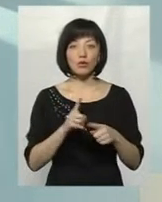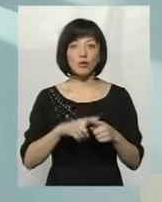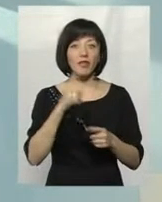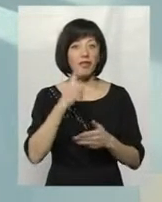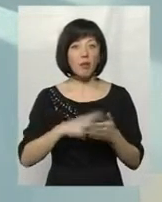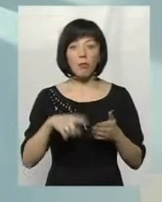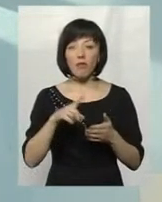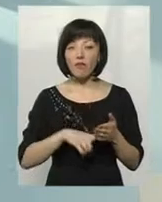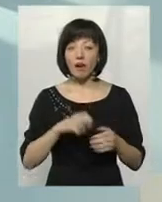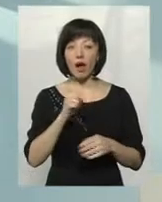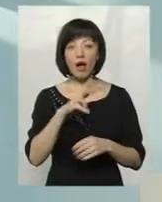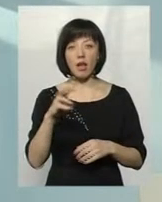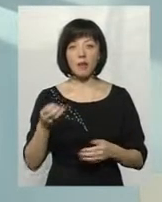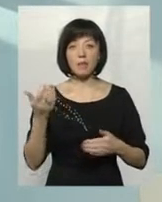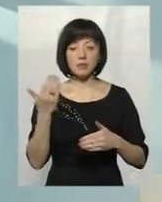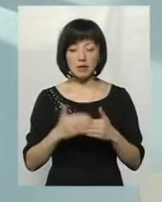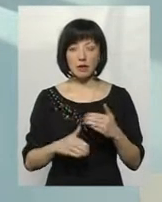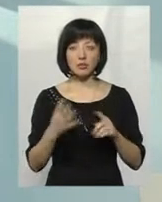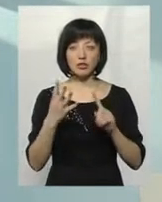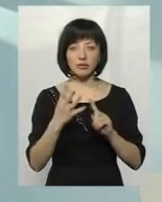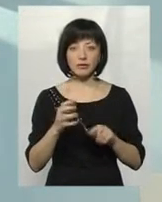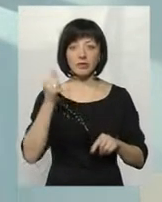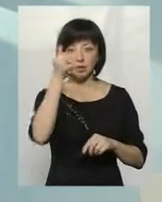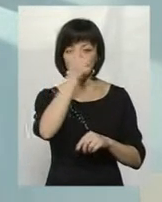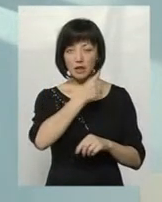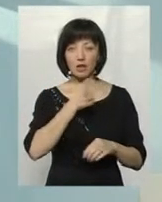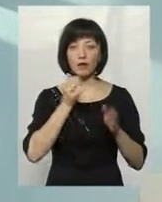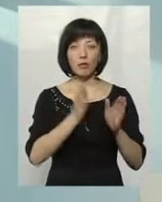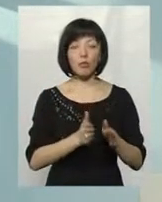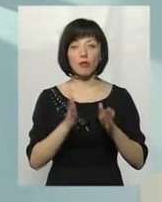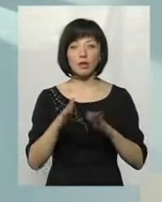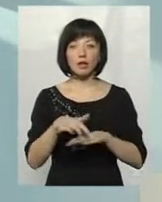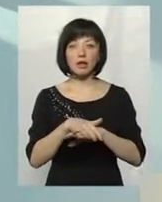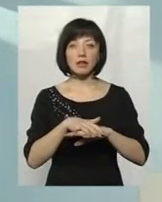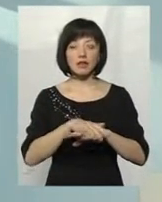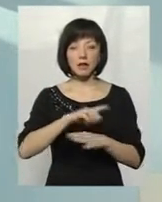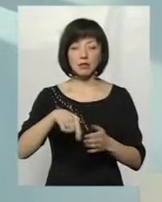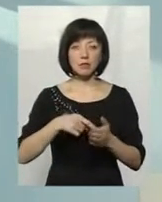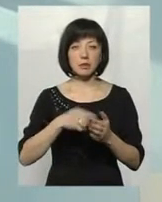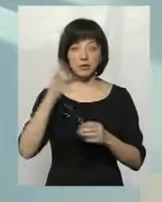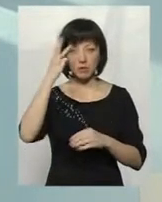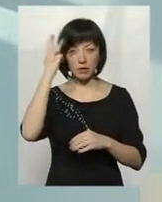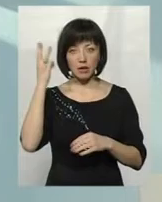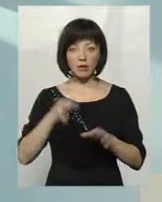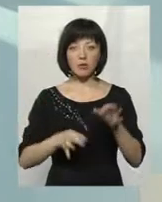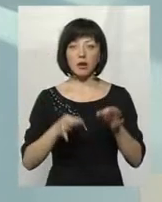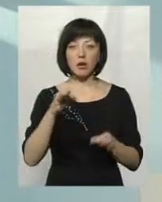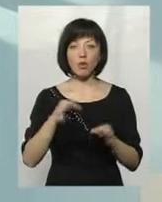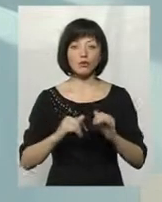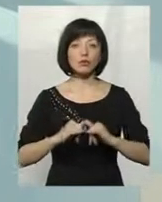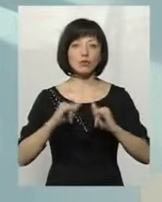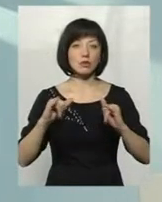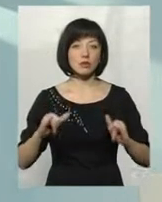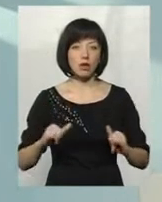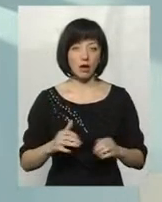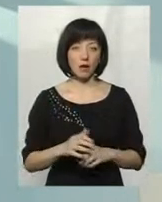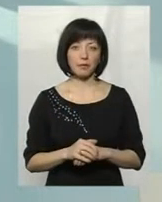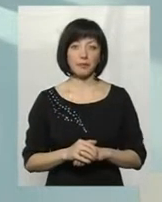повірив. Але ми знаємо, що вже четвертий рік поспіль населення міста Хмельницького природно зростає.